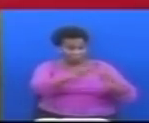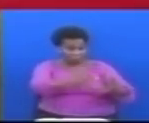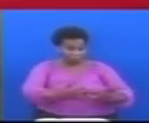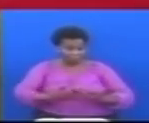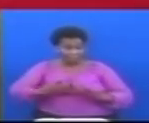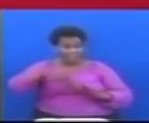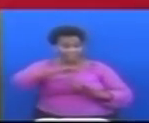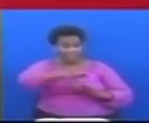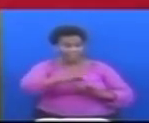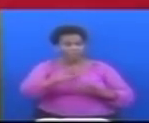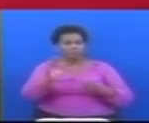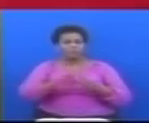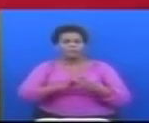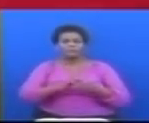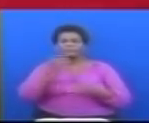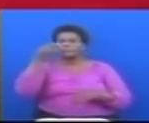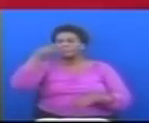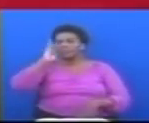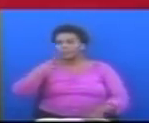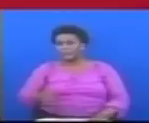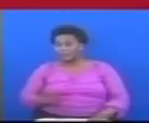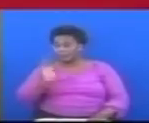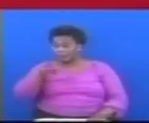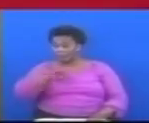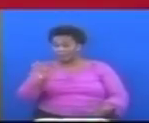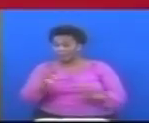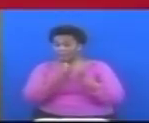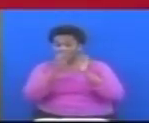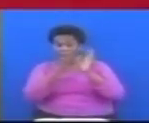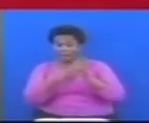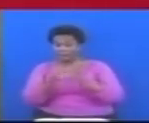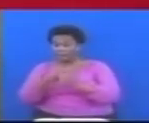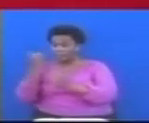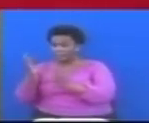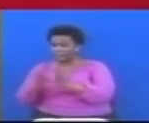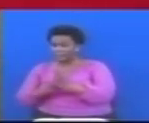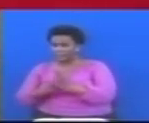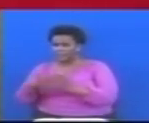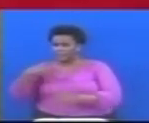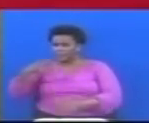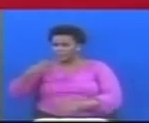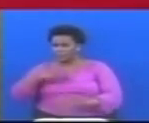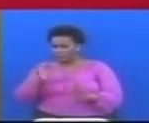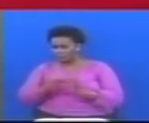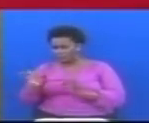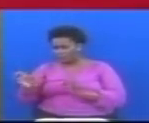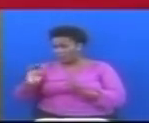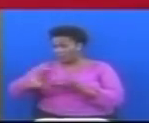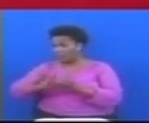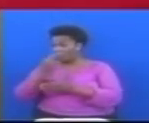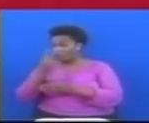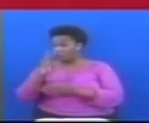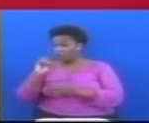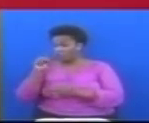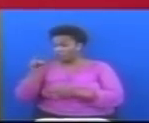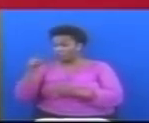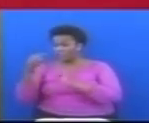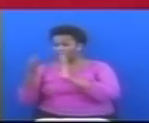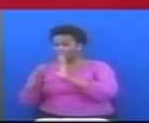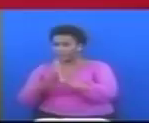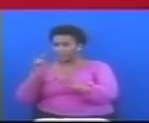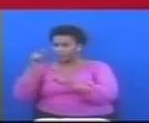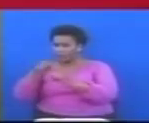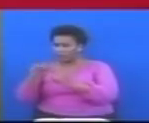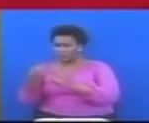umma. Kwa mwaka wa fedha 2018-19, wizara ilitenga shilingi bilioni 20.9 kwa ajili ya